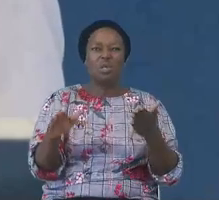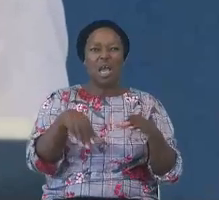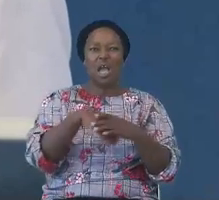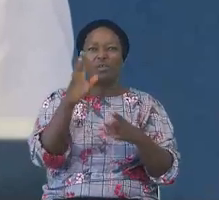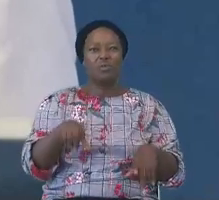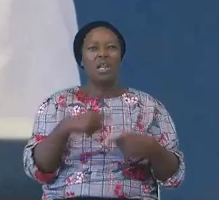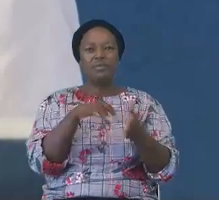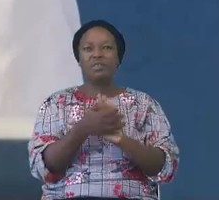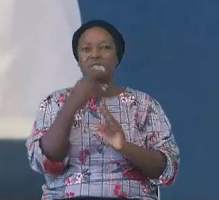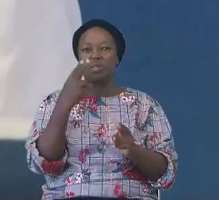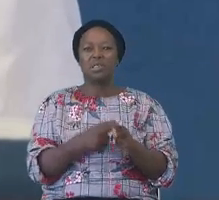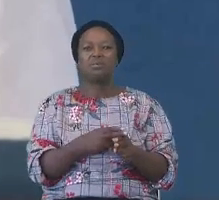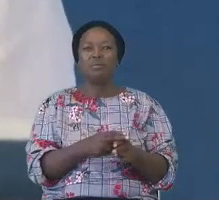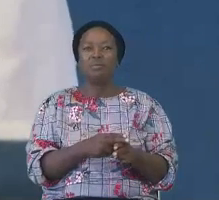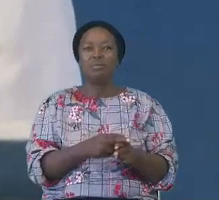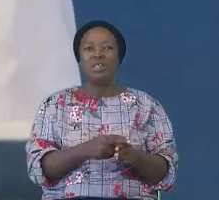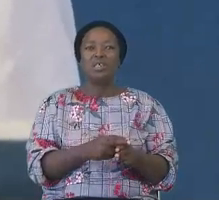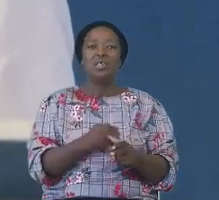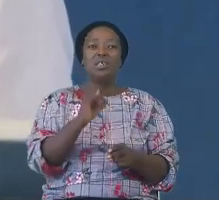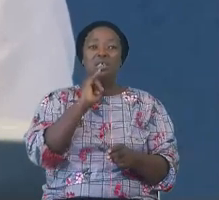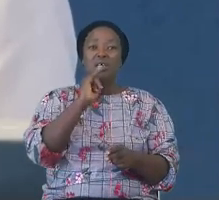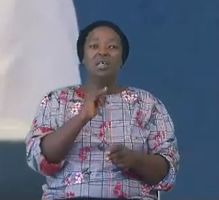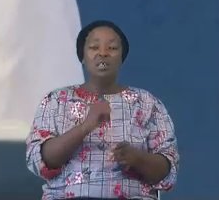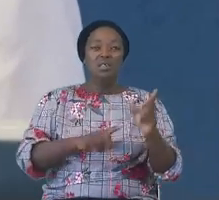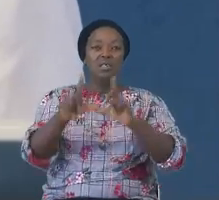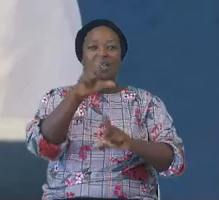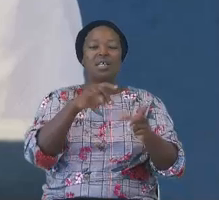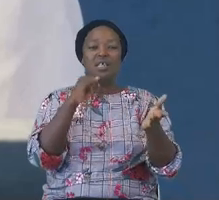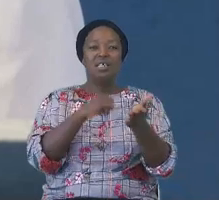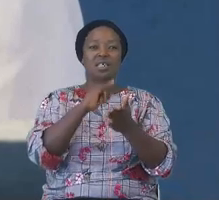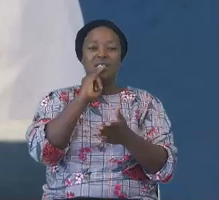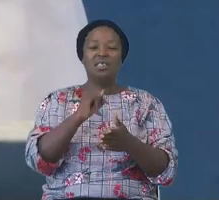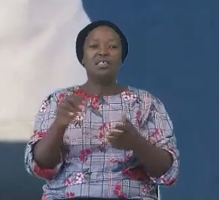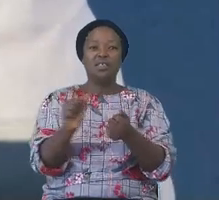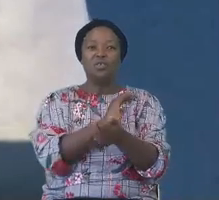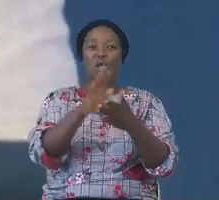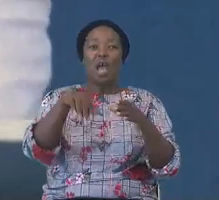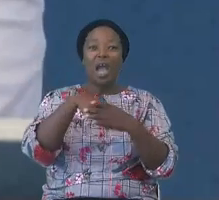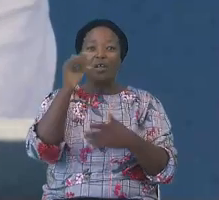Sa puissance, la puissance du diable, a été détruite de ta vie.